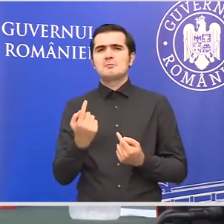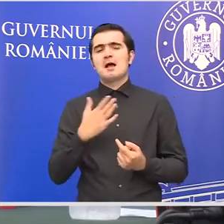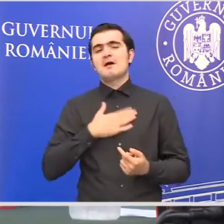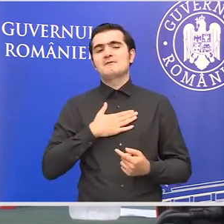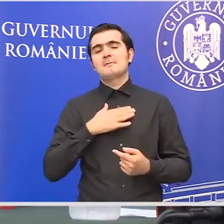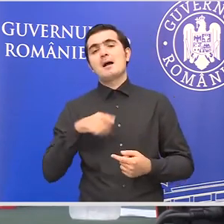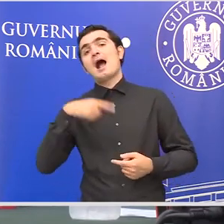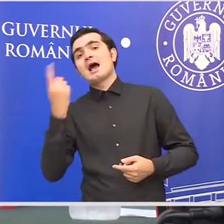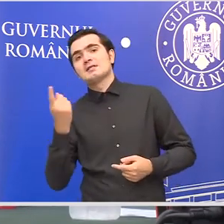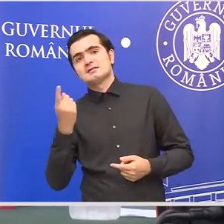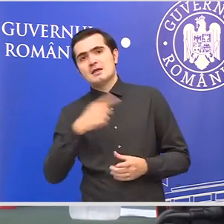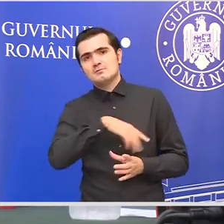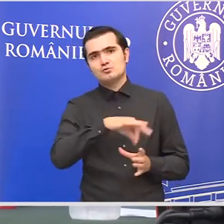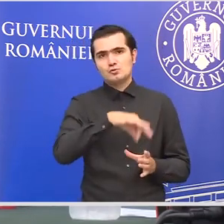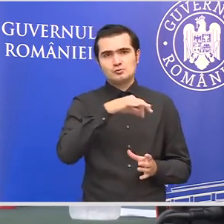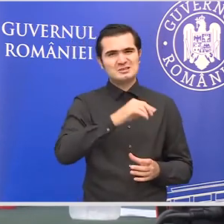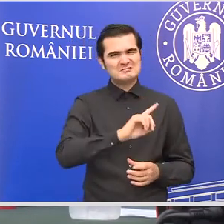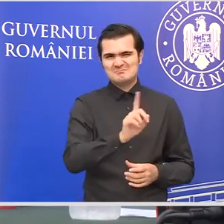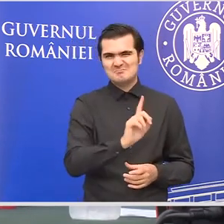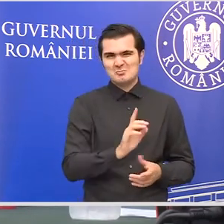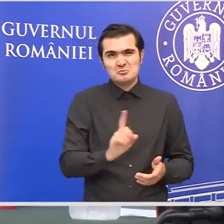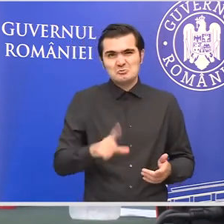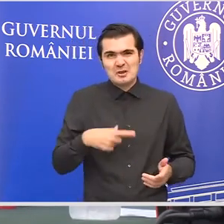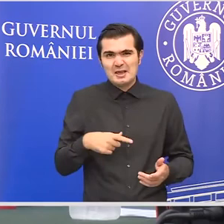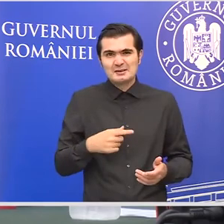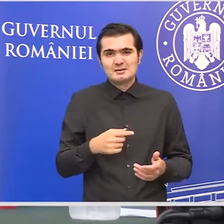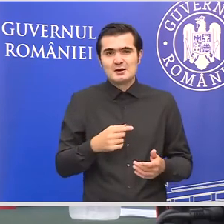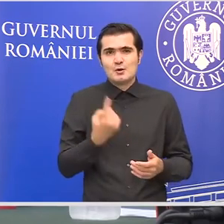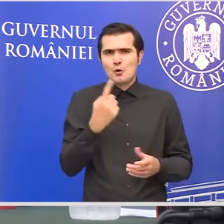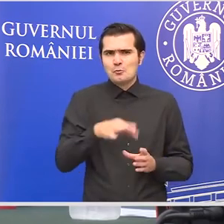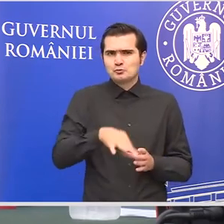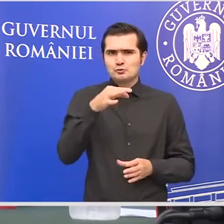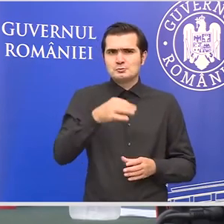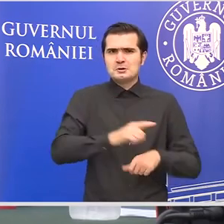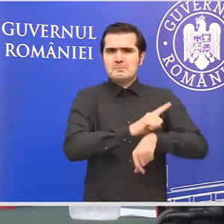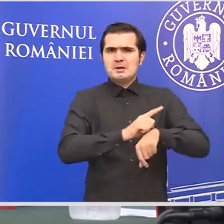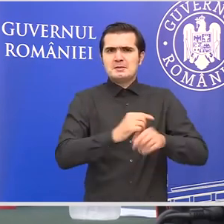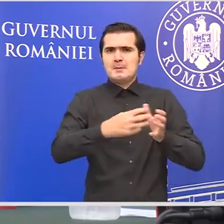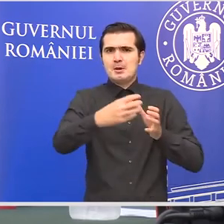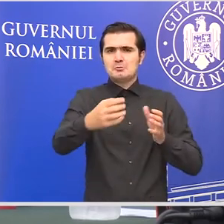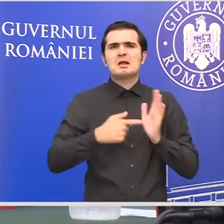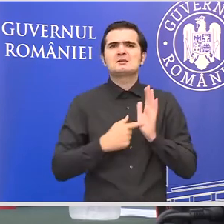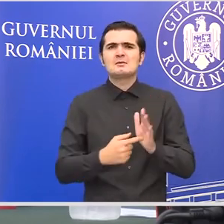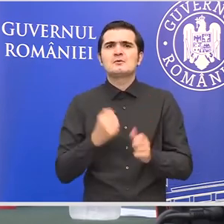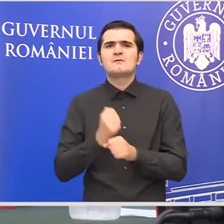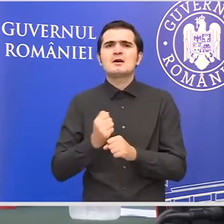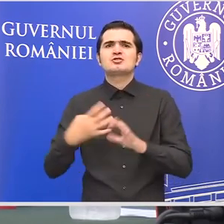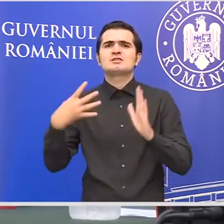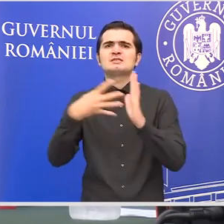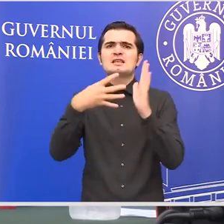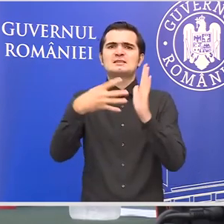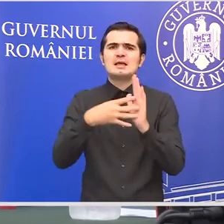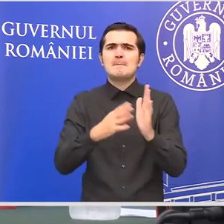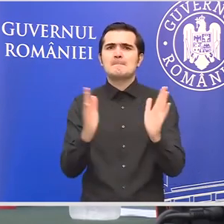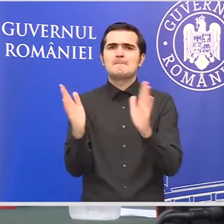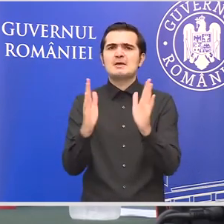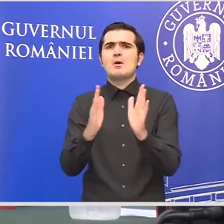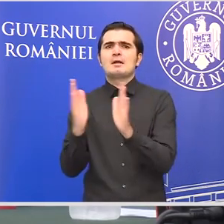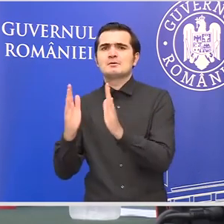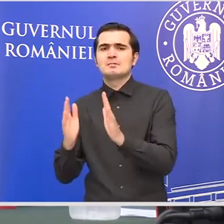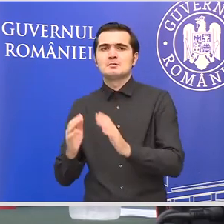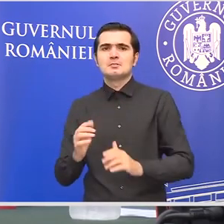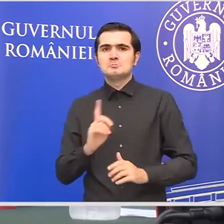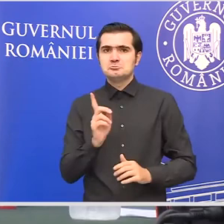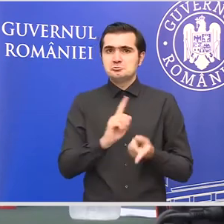alte soluții la îndemână, ele nu sunt soluții sustenabile și de durată. Și vă dau exemplu, testarea periodică. Testarea periodică nu